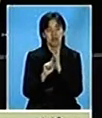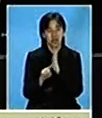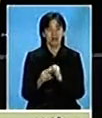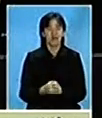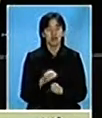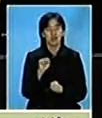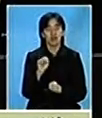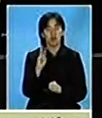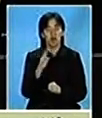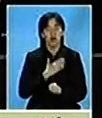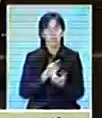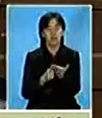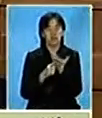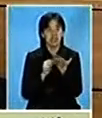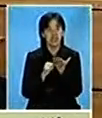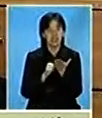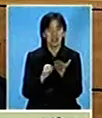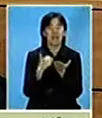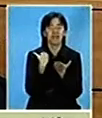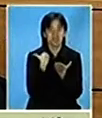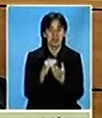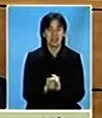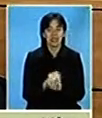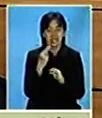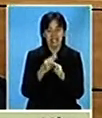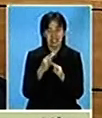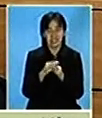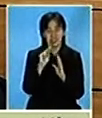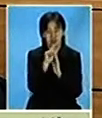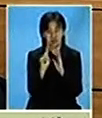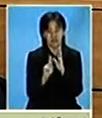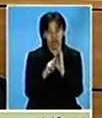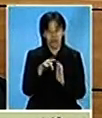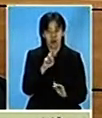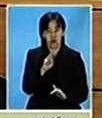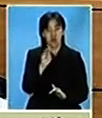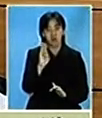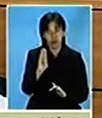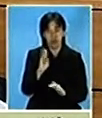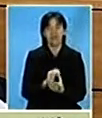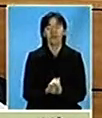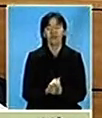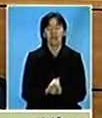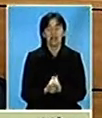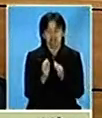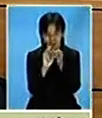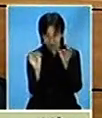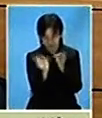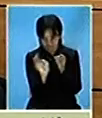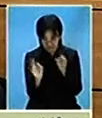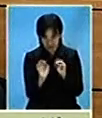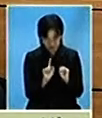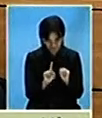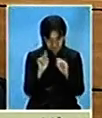ากับผมมีส่วนที่แปรยตินะครับซึ่งจริงๆมันก็เริ่มต้นตั้งแต่ชื่อร่างพระบัญญัติซึ่งมีผลกับการคำปรารภรวมทั้งมาตรา1นะ